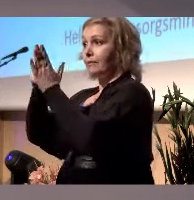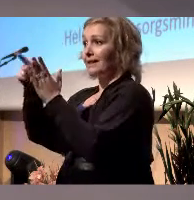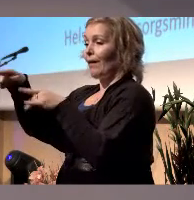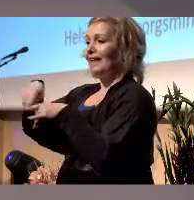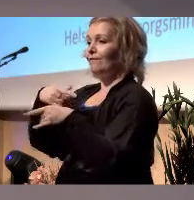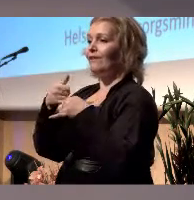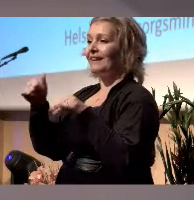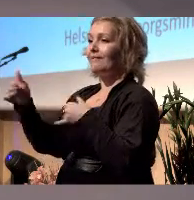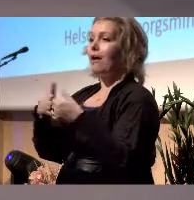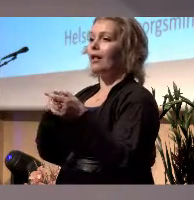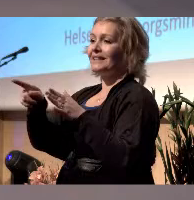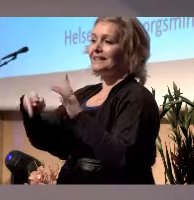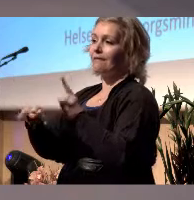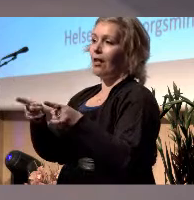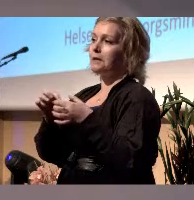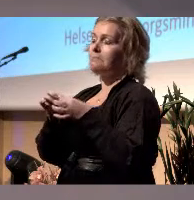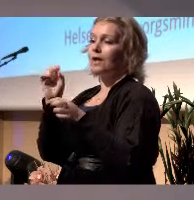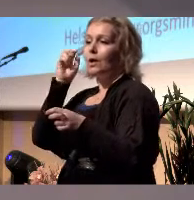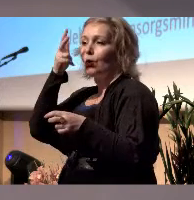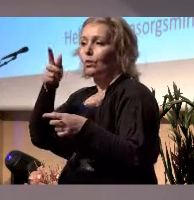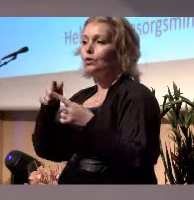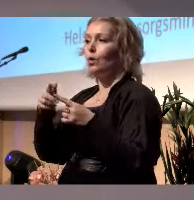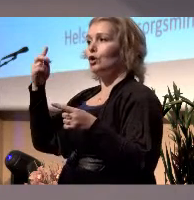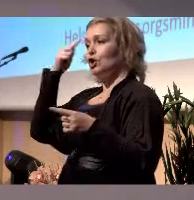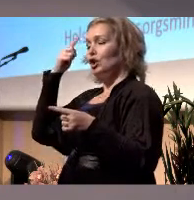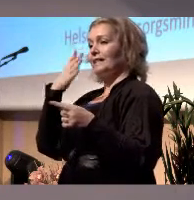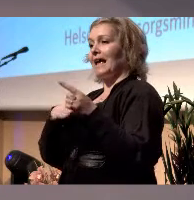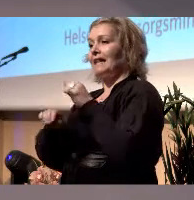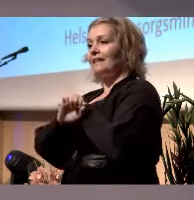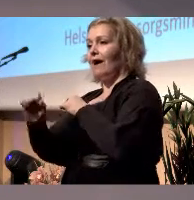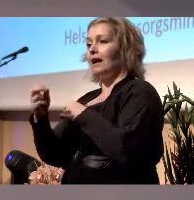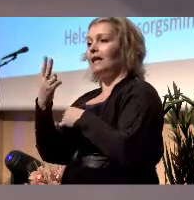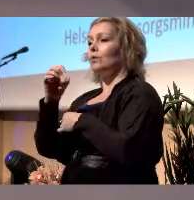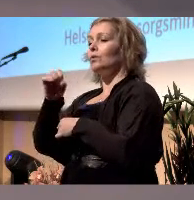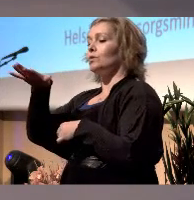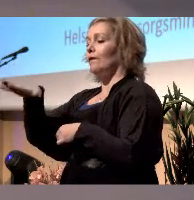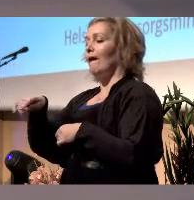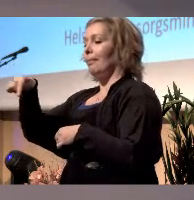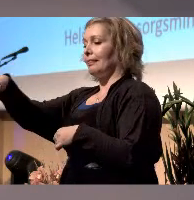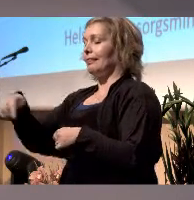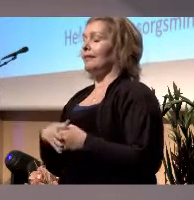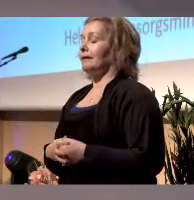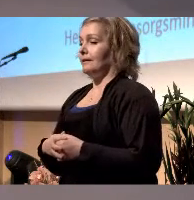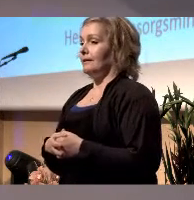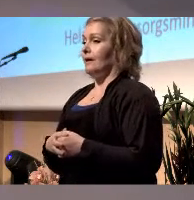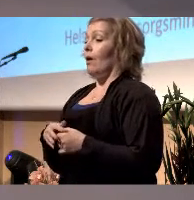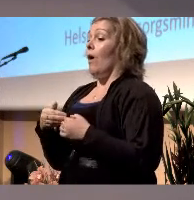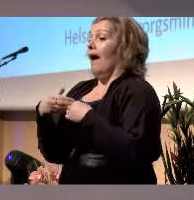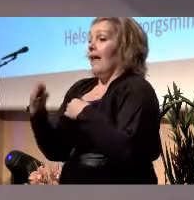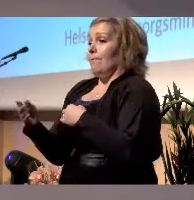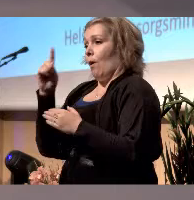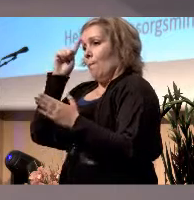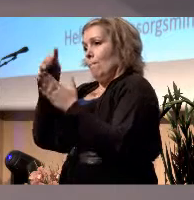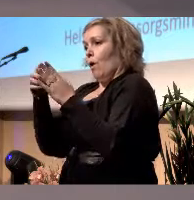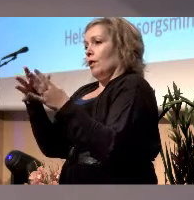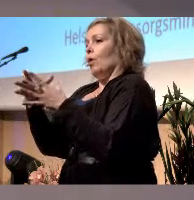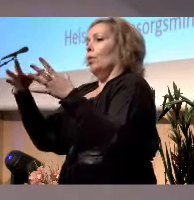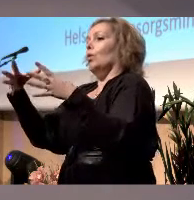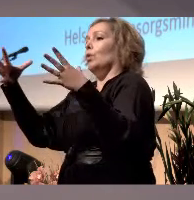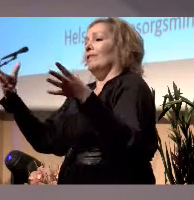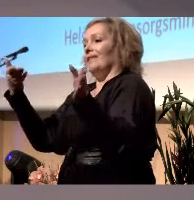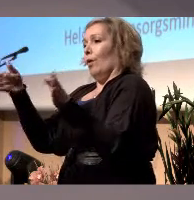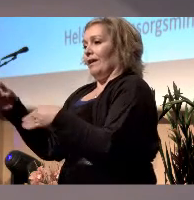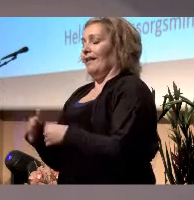innføre fritt behandlingsvalg innen rus og psykisk helsevern i 2015. Deretter er målet å utvide